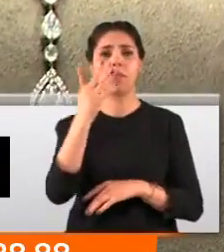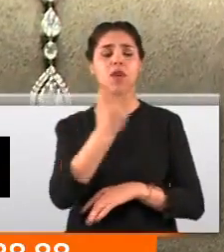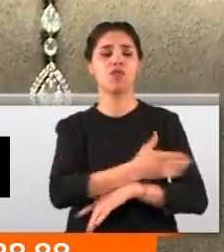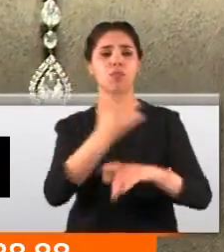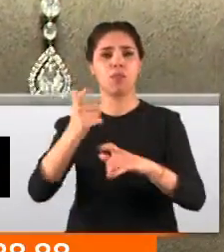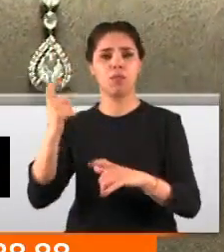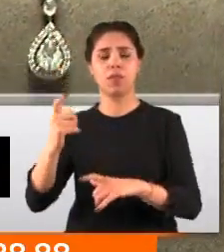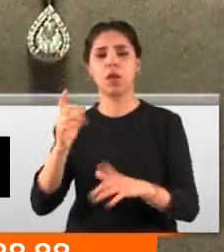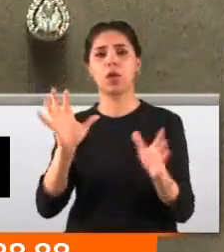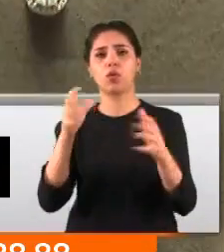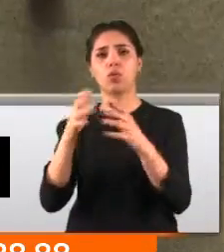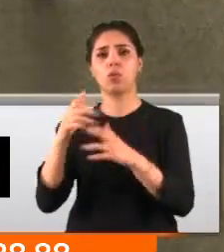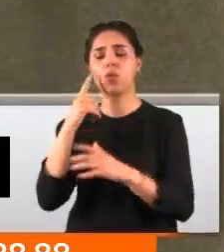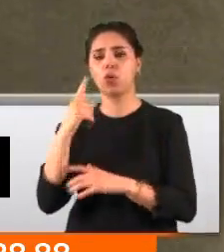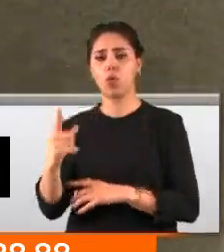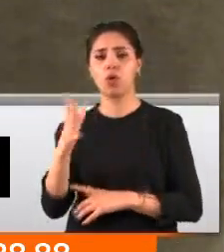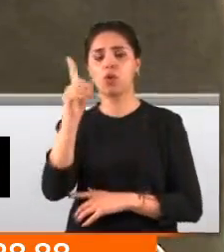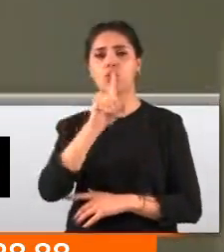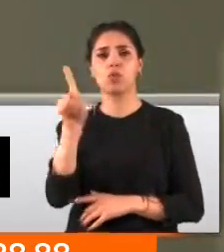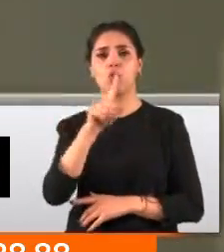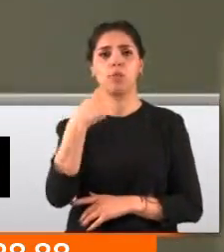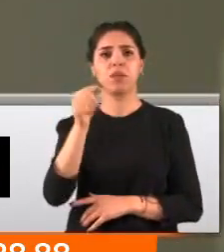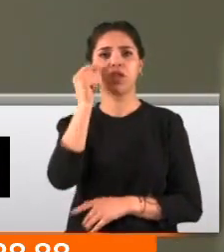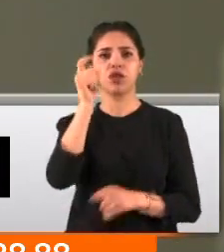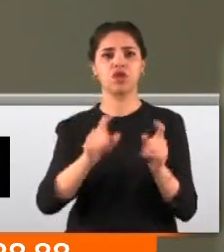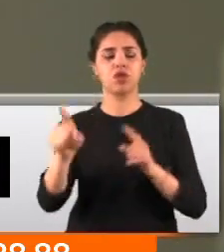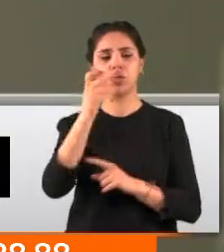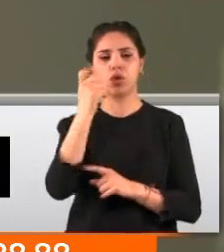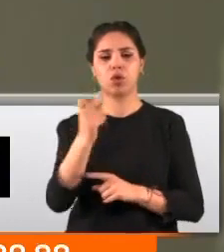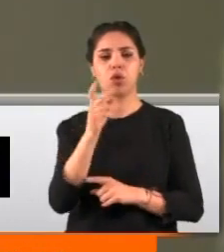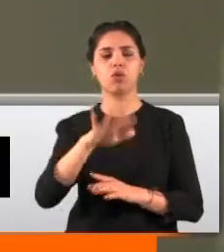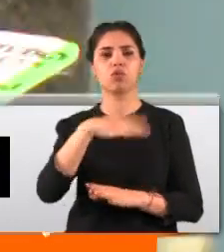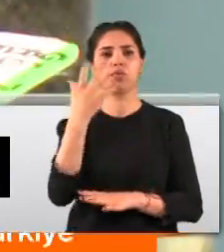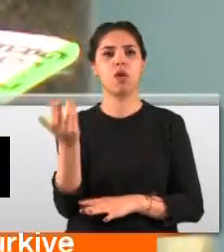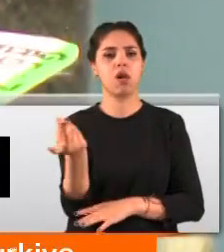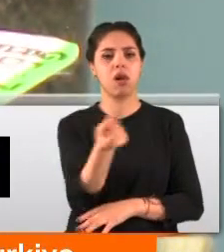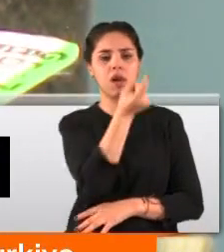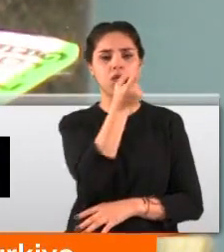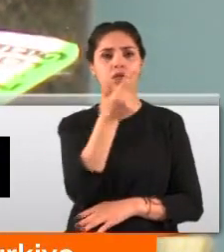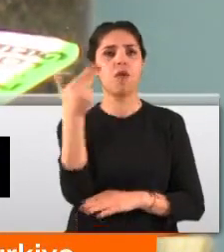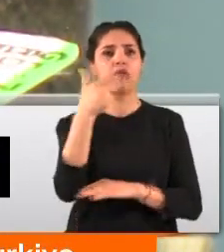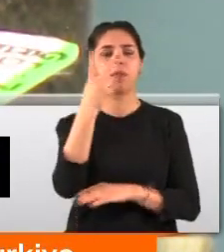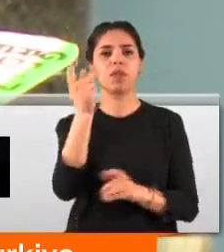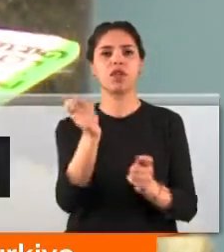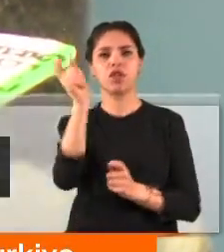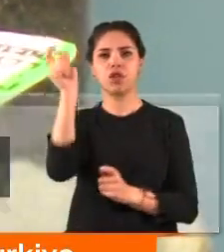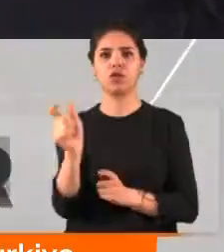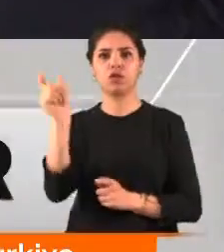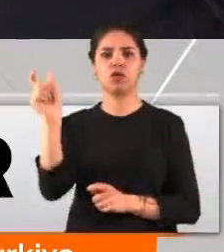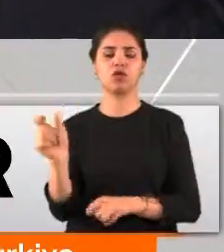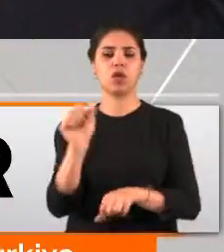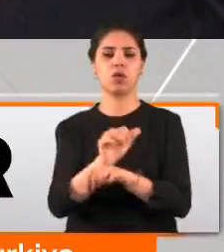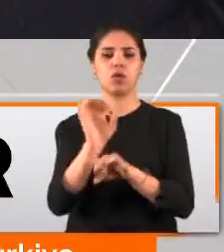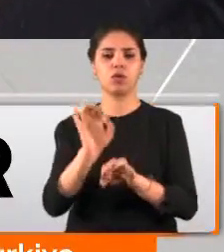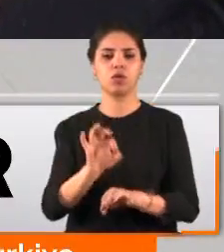şubeleriyle tam 110 bin kişiyi dolandırdı. Foyalar ortaya çıkınca ortadan kayboldular. Firmanın iki çalışanı ise tutuklu. Şu